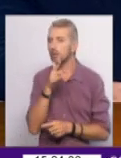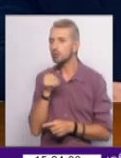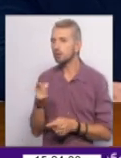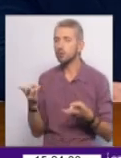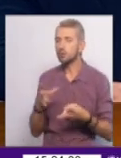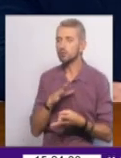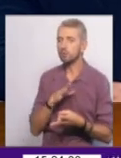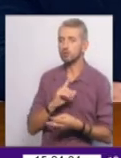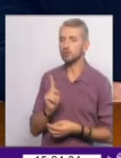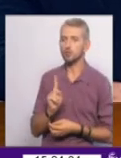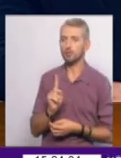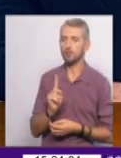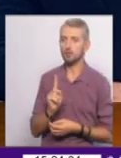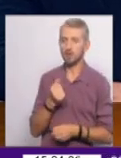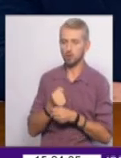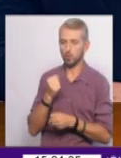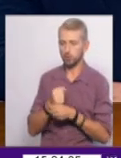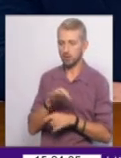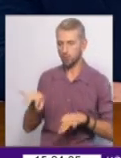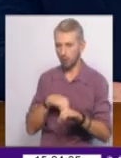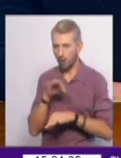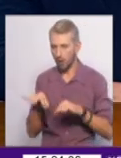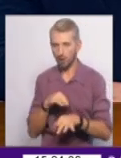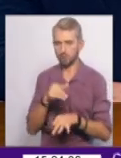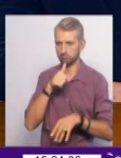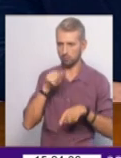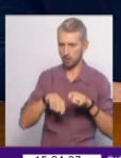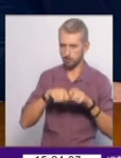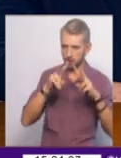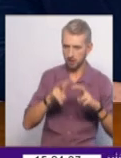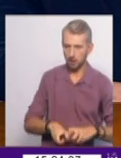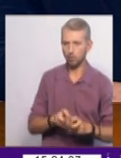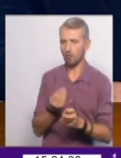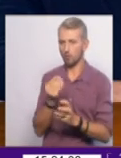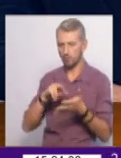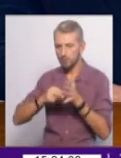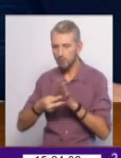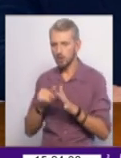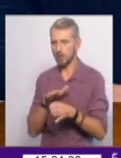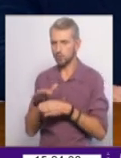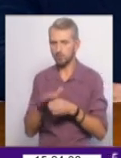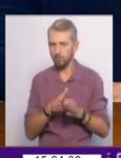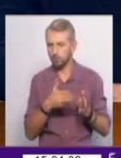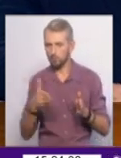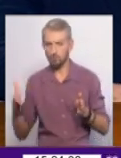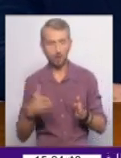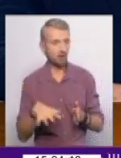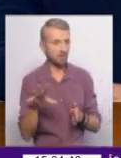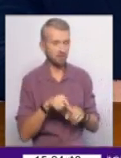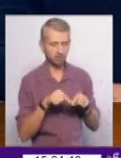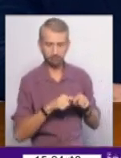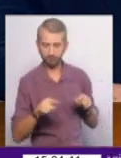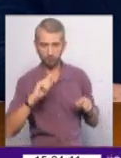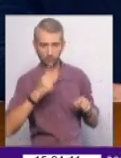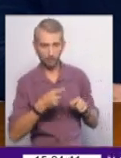потрібно було, щоб зробити проєкт, пройти експертизу, закласти кошти і реалізувати? Це все зробили в цьому році. Тобто впродовж року?